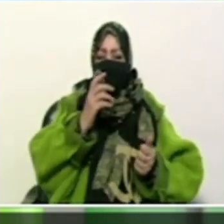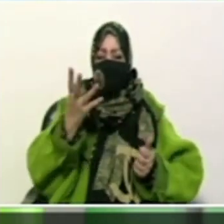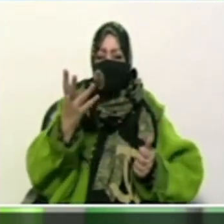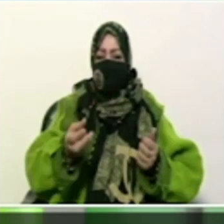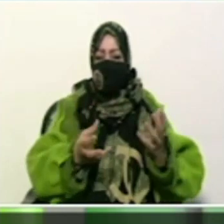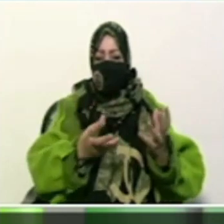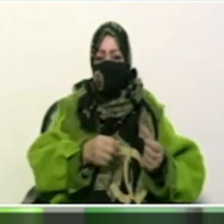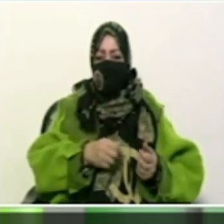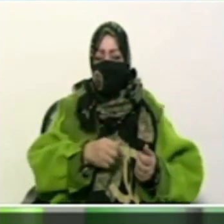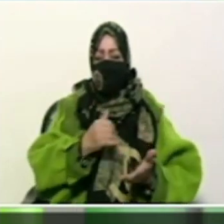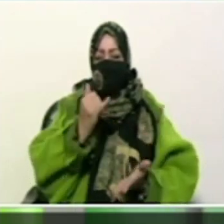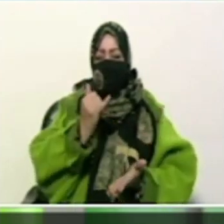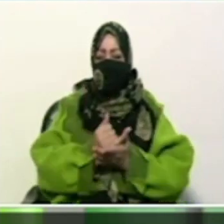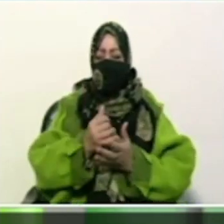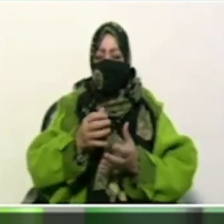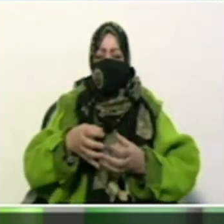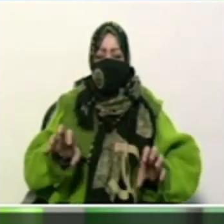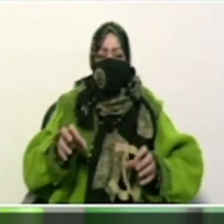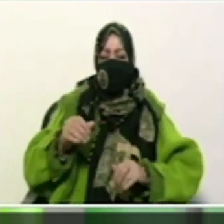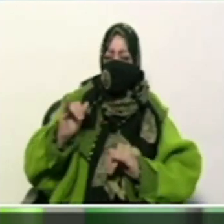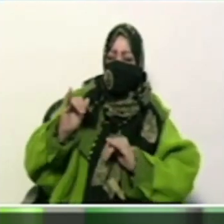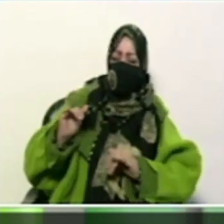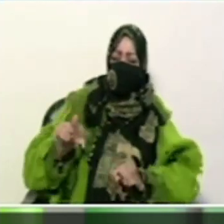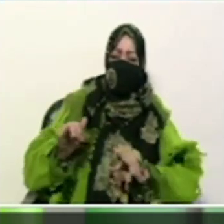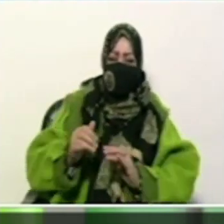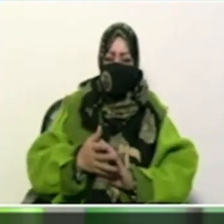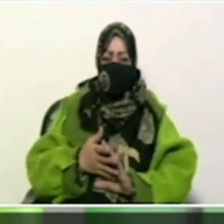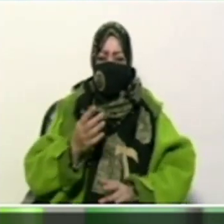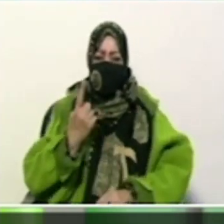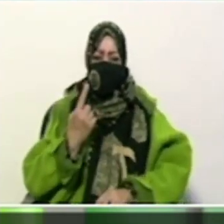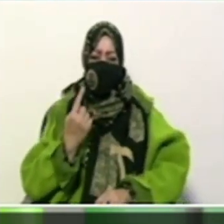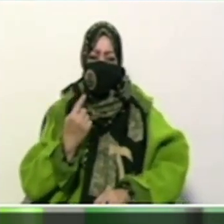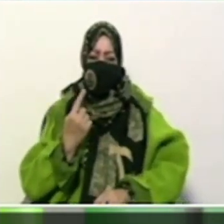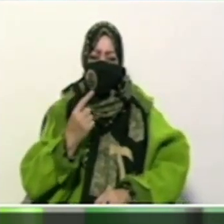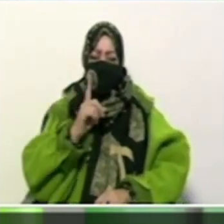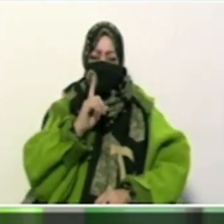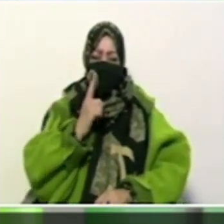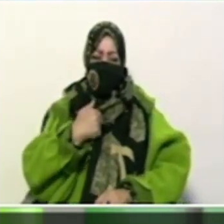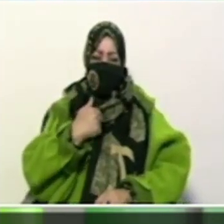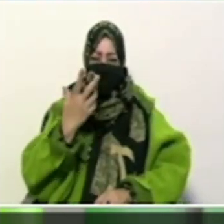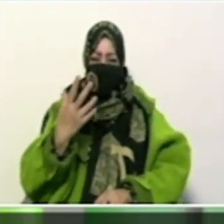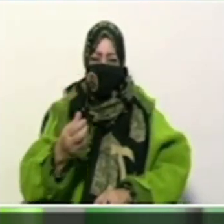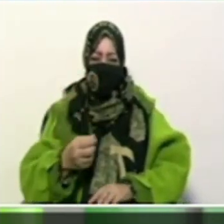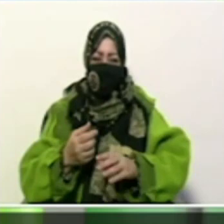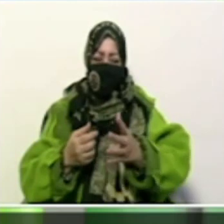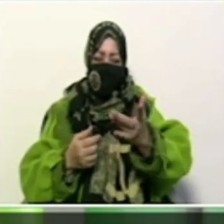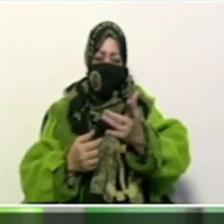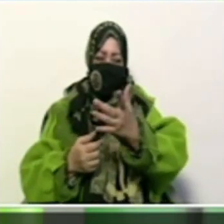نعم ايوه. شنو الحكم فيها قصدي؟ يعني ما يبوش يقسموا.